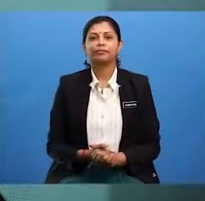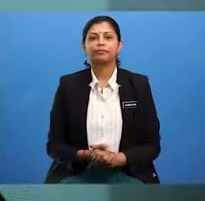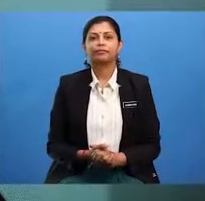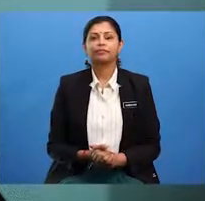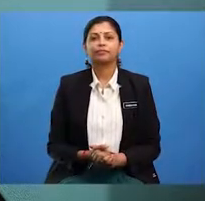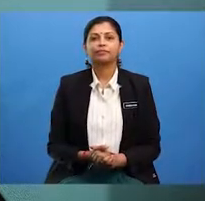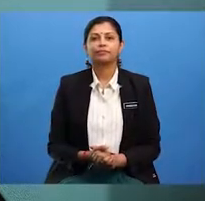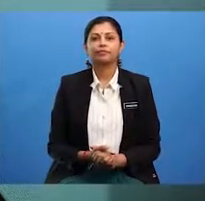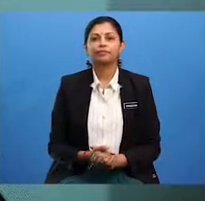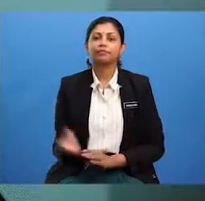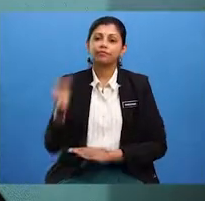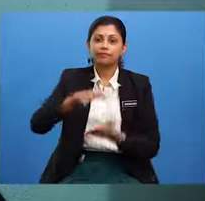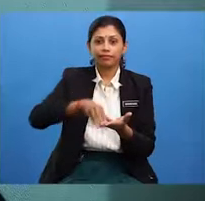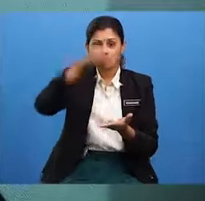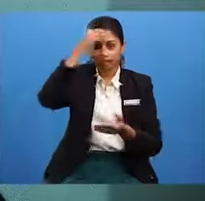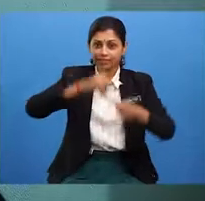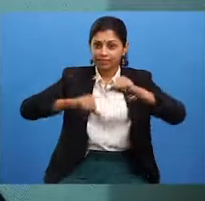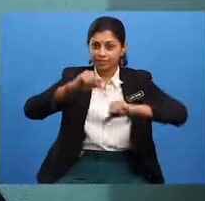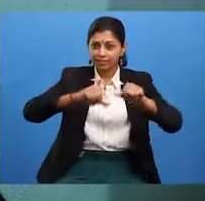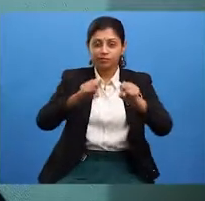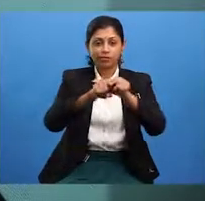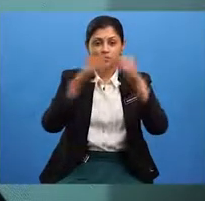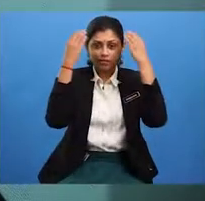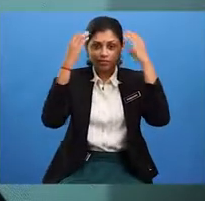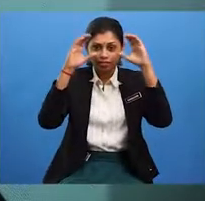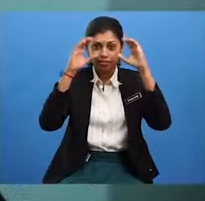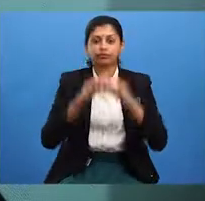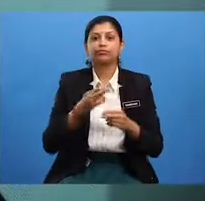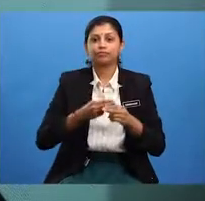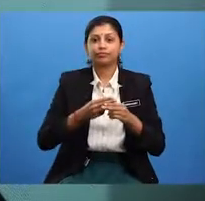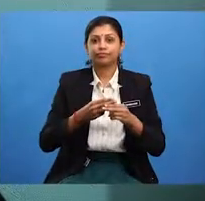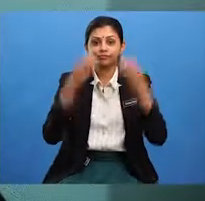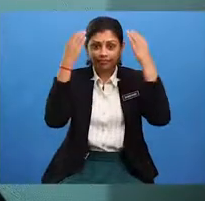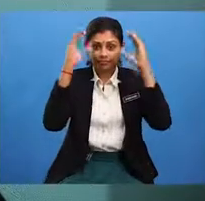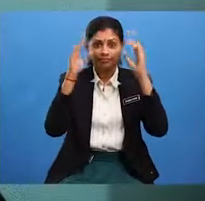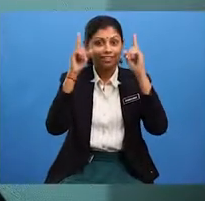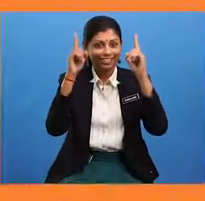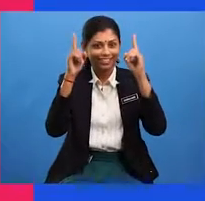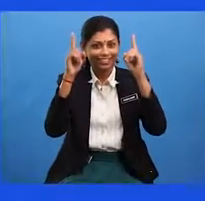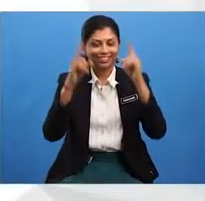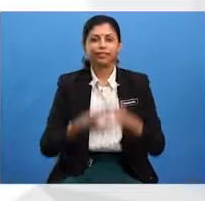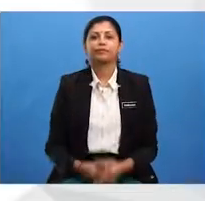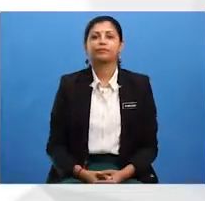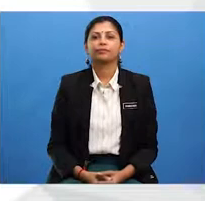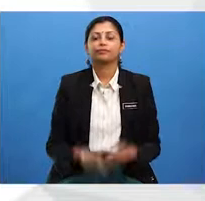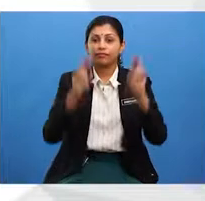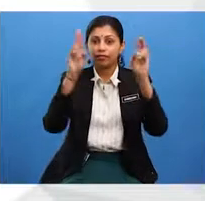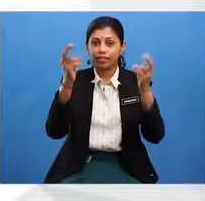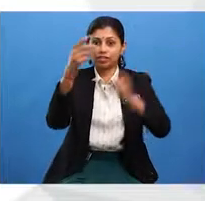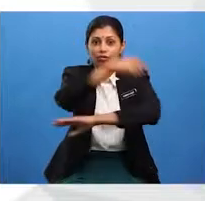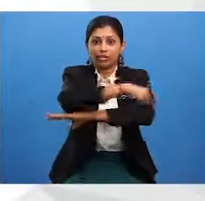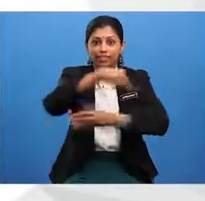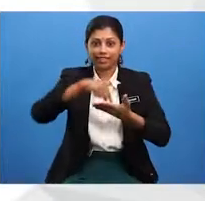Mari belajar sains bersama cikgu. Saya Cikgu Raja Syahidah. Topik yang akan kita pelajari pada hari ini